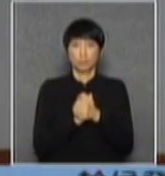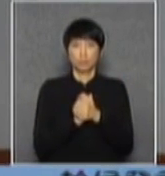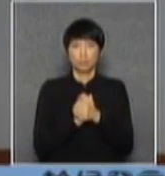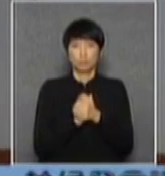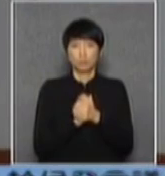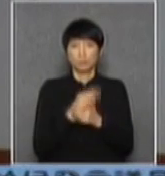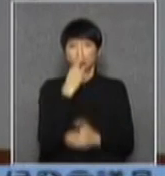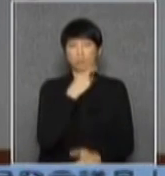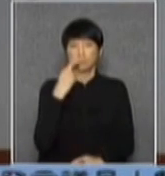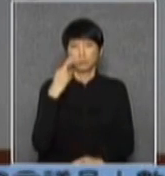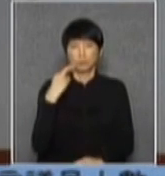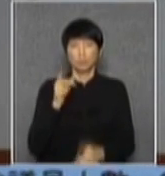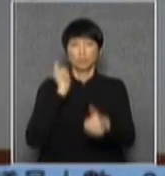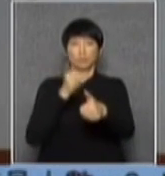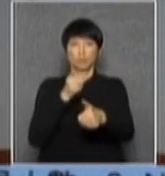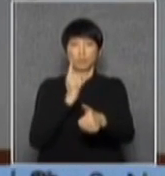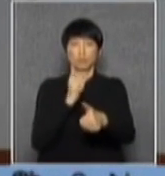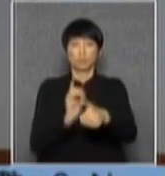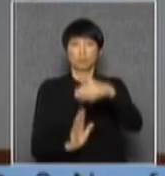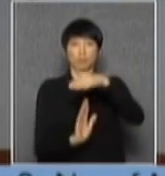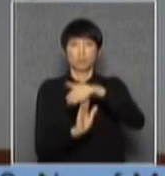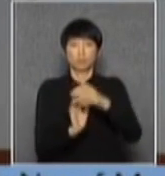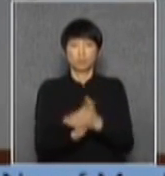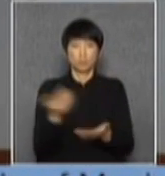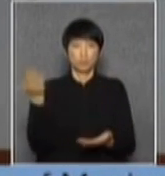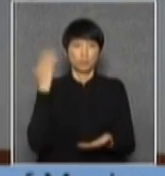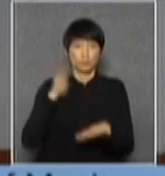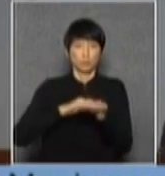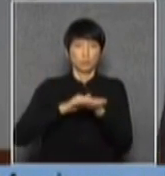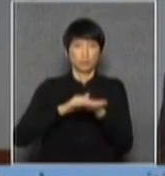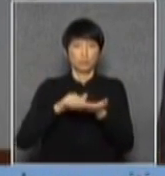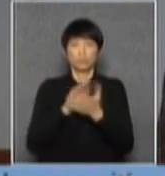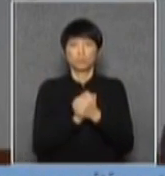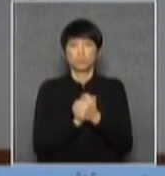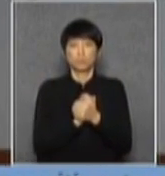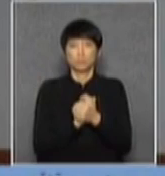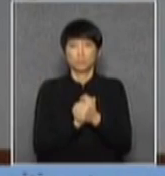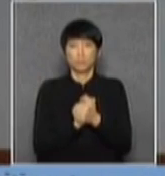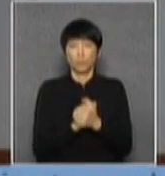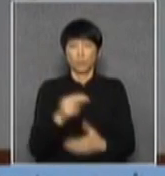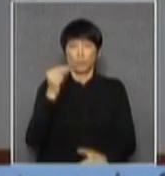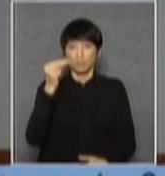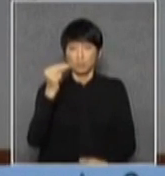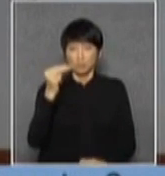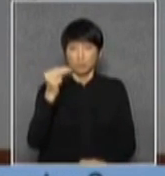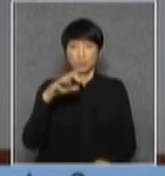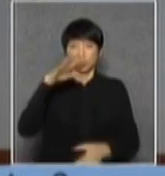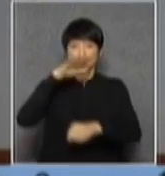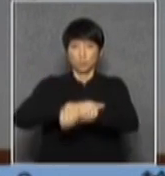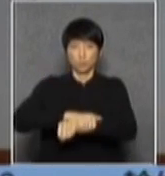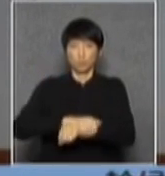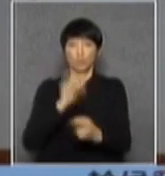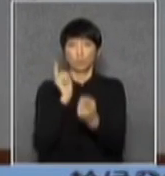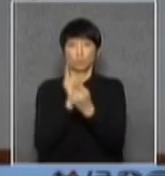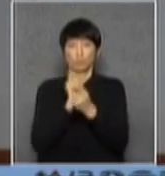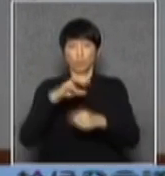曾俊華嘅大批判。古語有云：七擒七縱。呢、这個諸葛亮七擒七縱對萬惡，